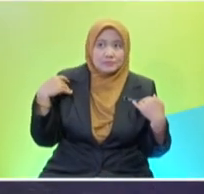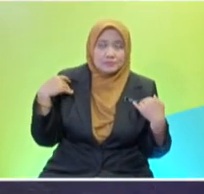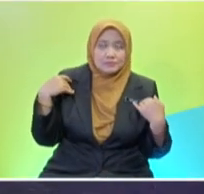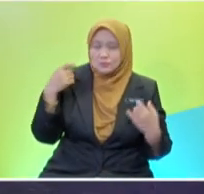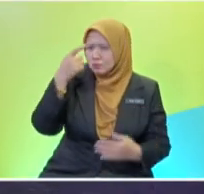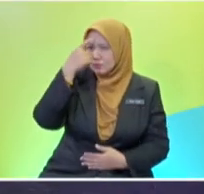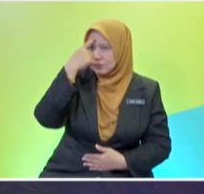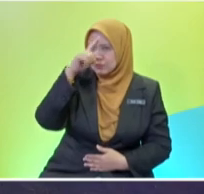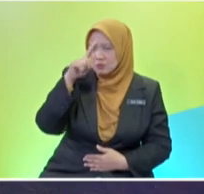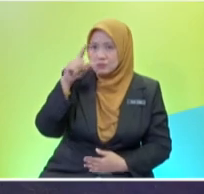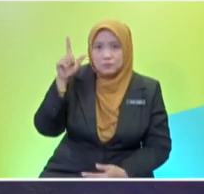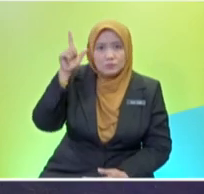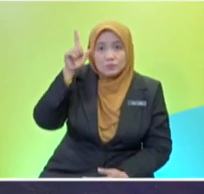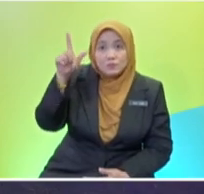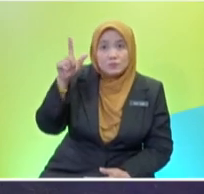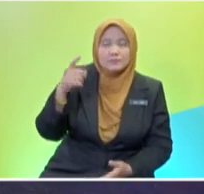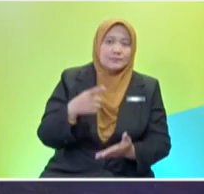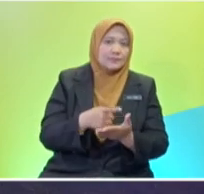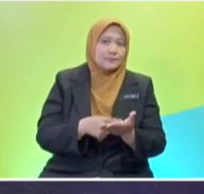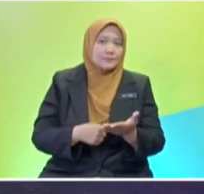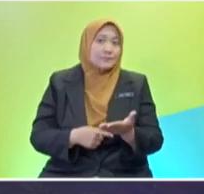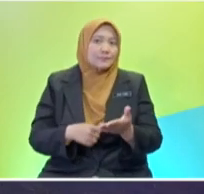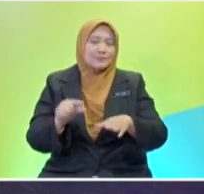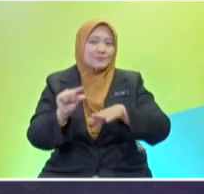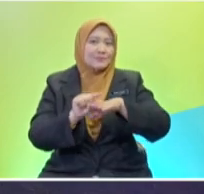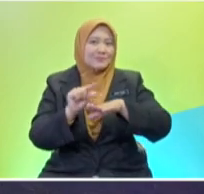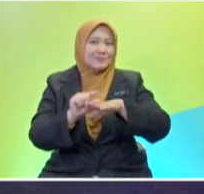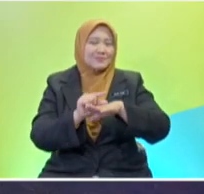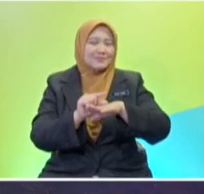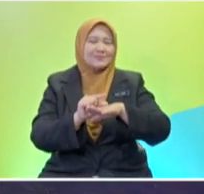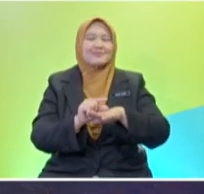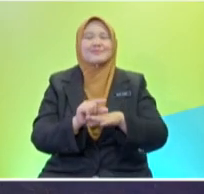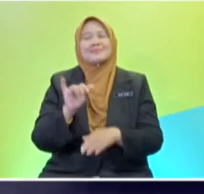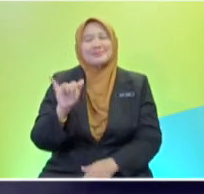event untuk melihat kita menggunakan materi